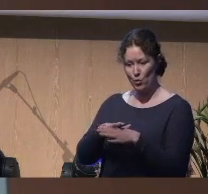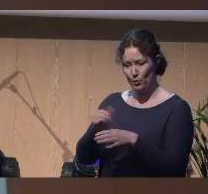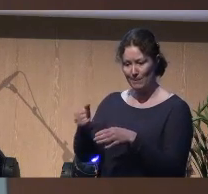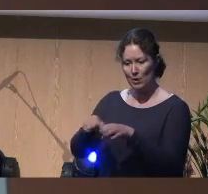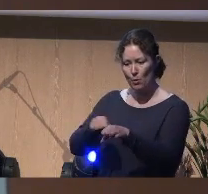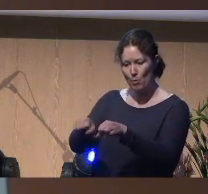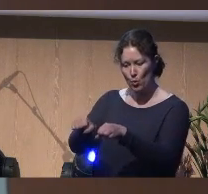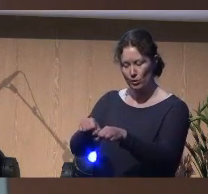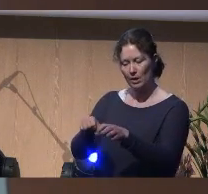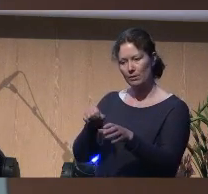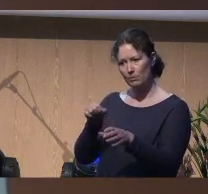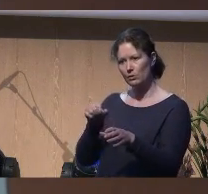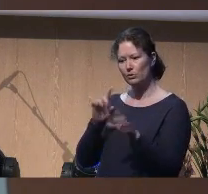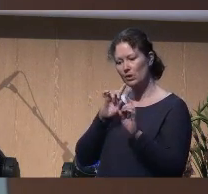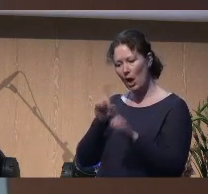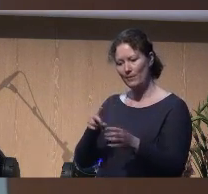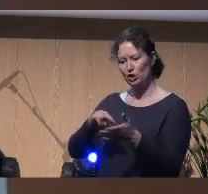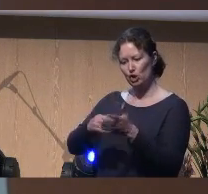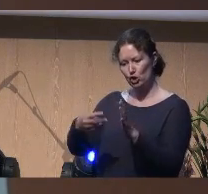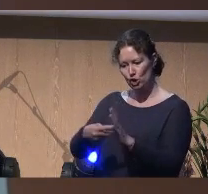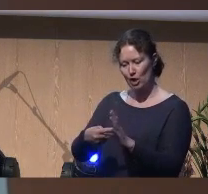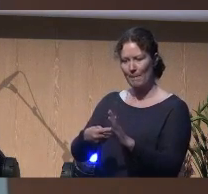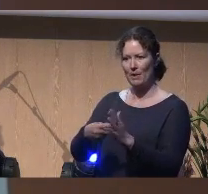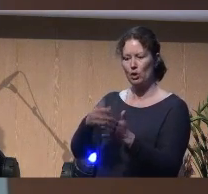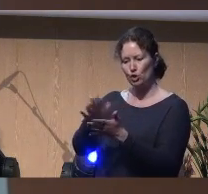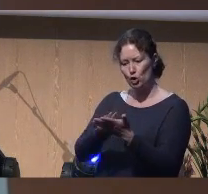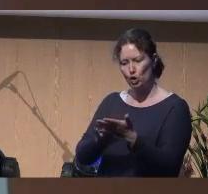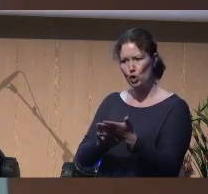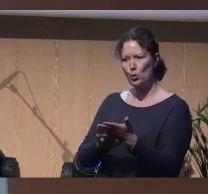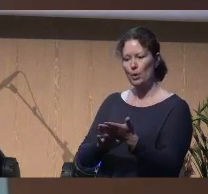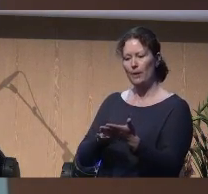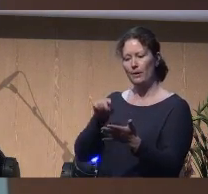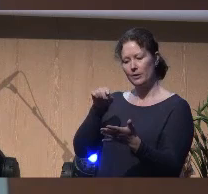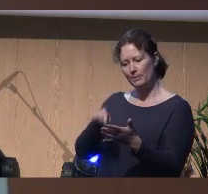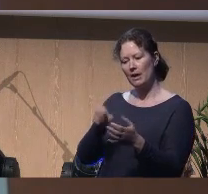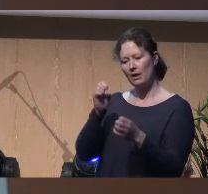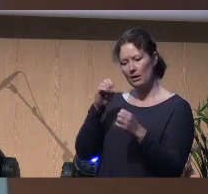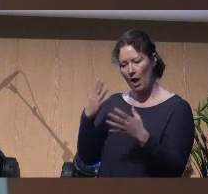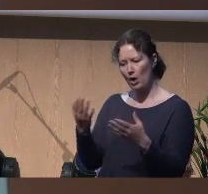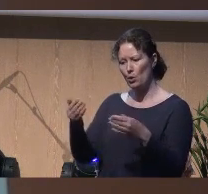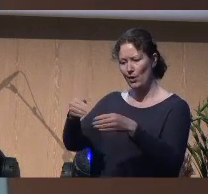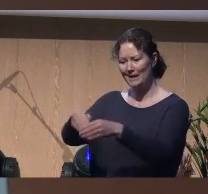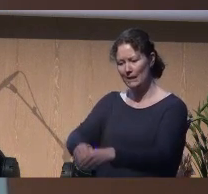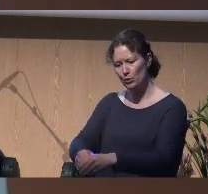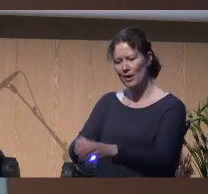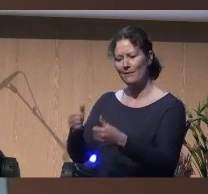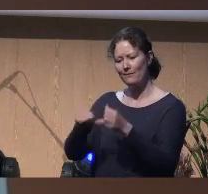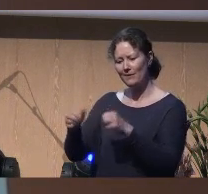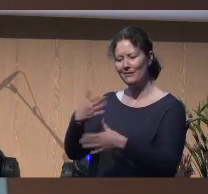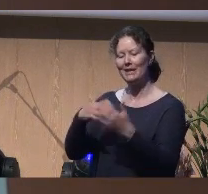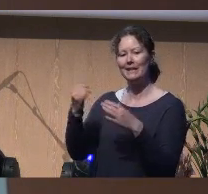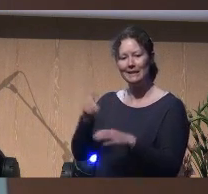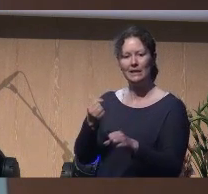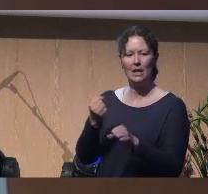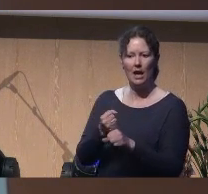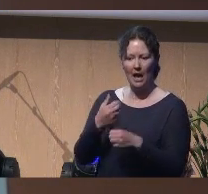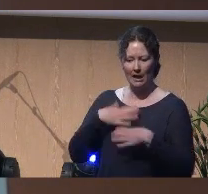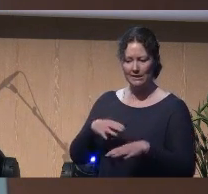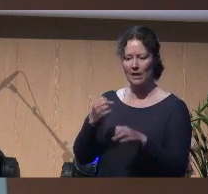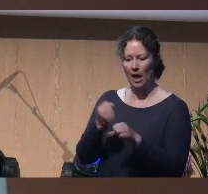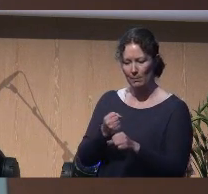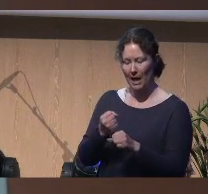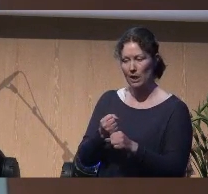kommunene, at det skapes systemer og strukturer som i større grad klarer å inkludere det frivillige i helsearbeidet og i